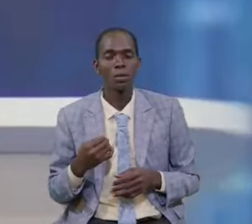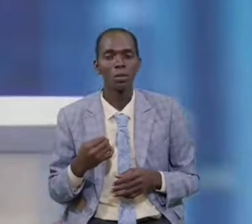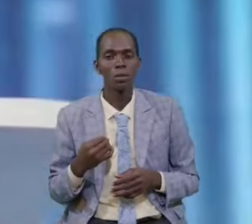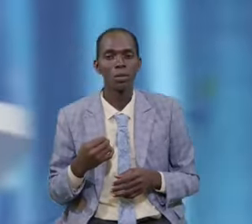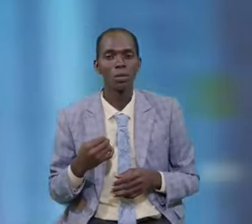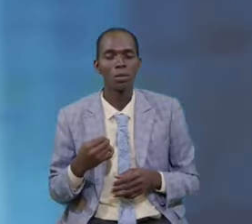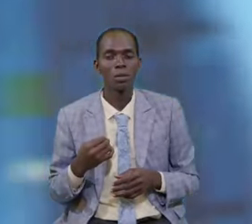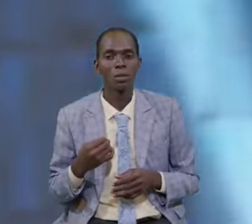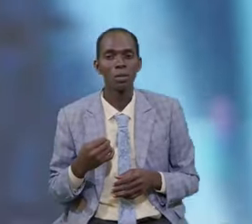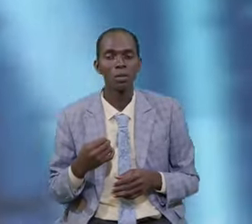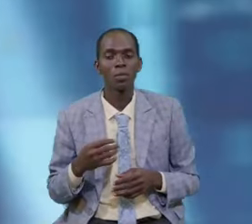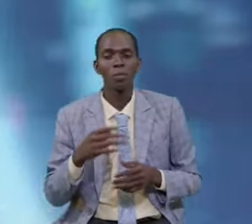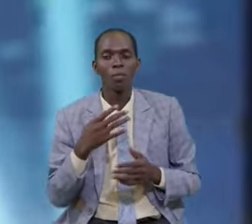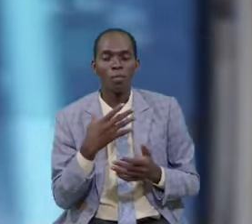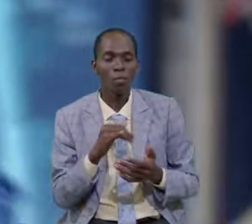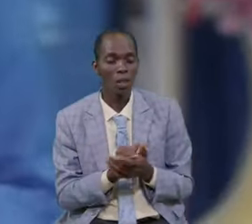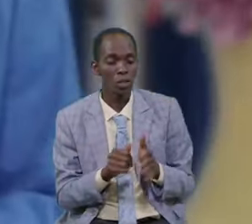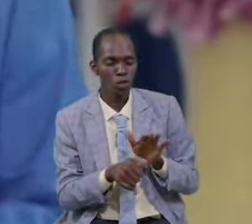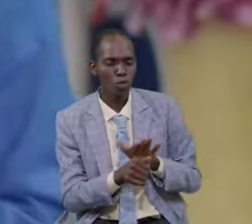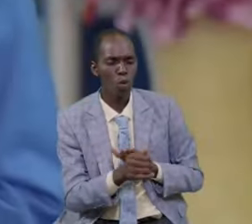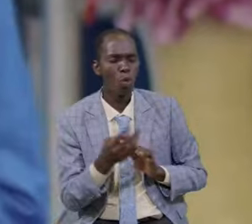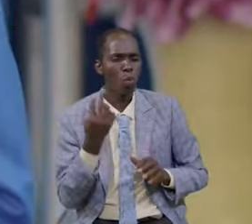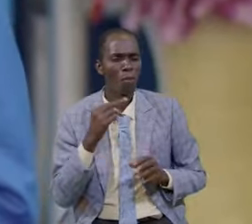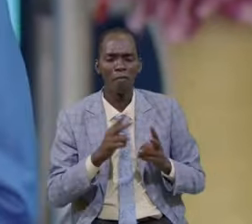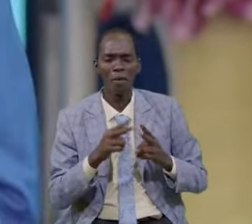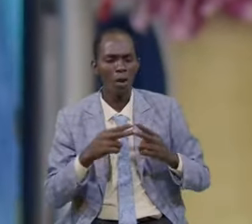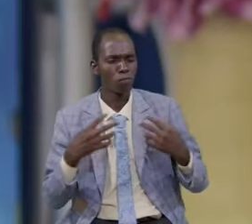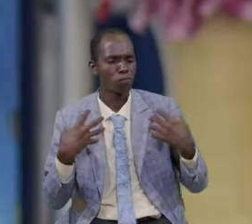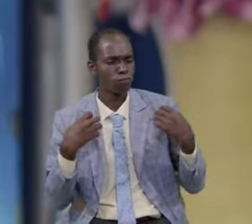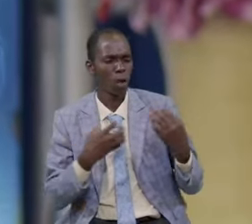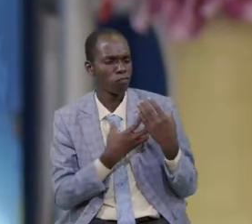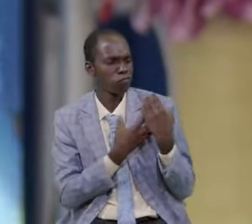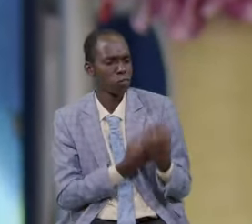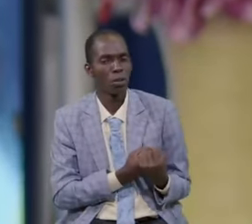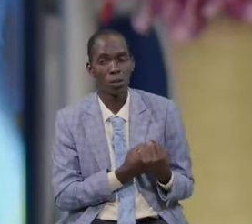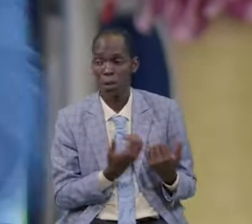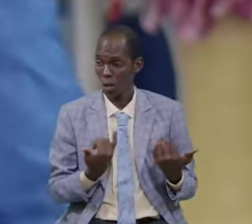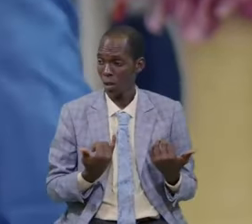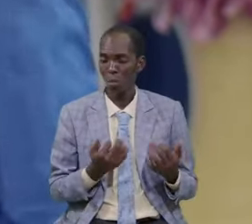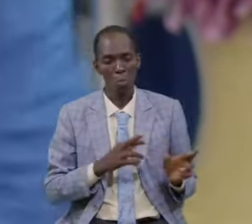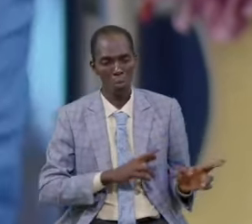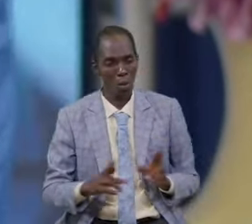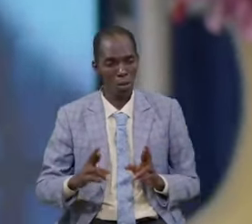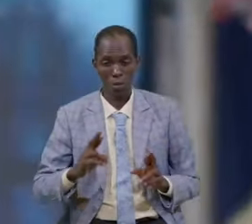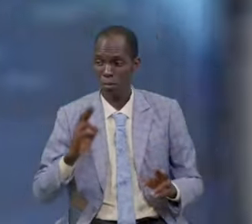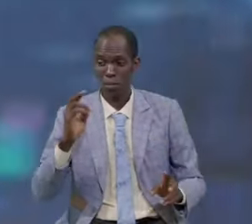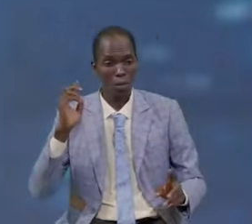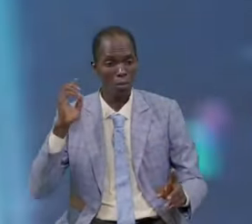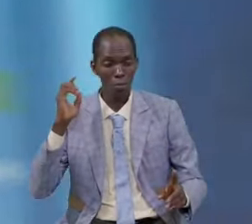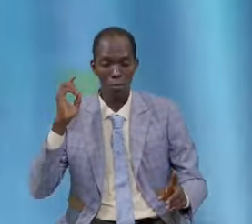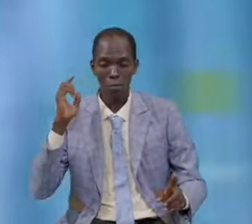Et était si sûr de ce qu'il disait. D'accord, commençons. À vos marques, prêts, partez.